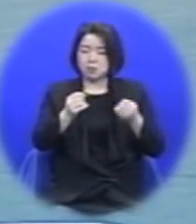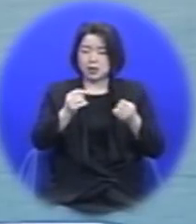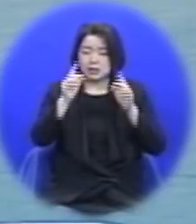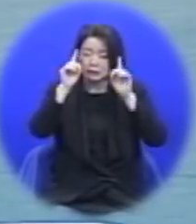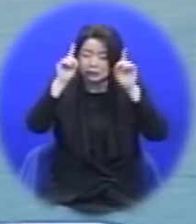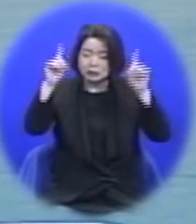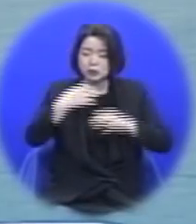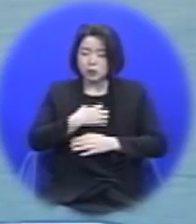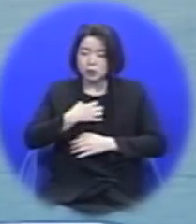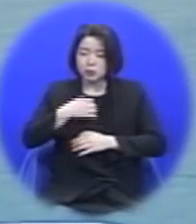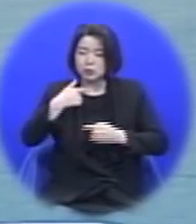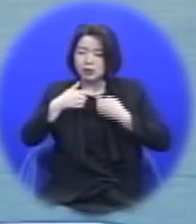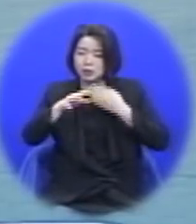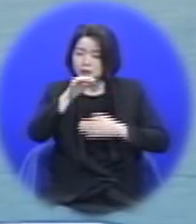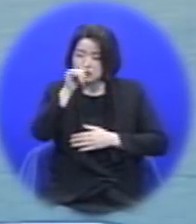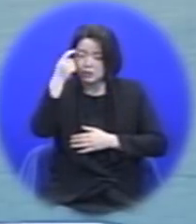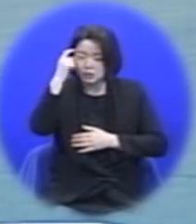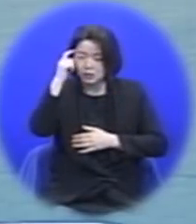고통을 겪었을까?